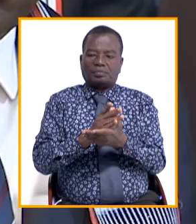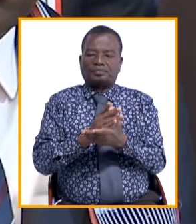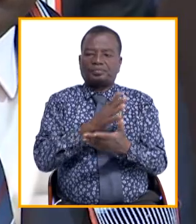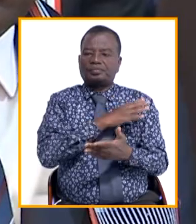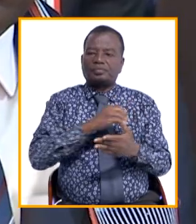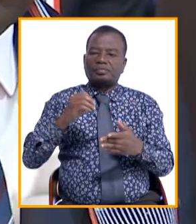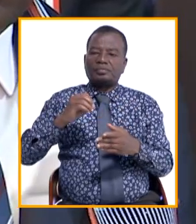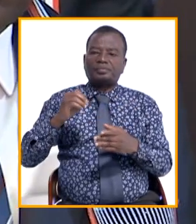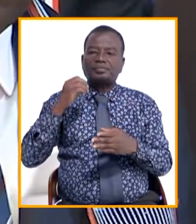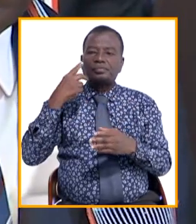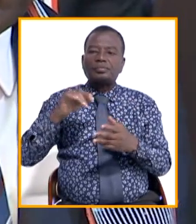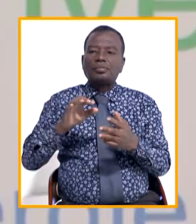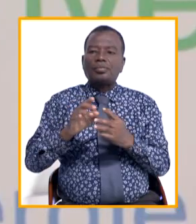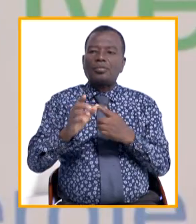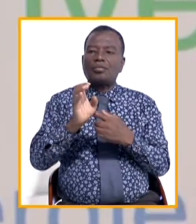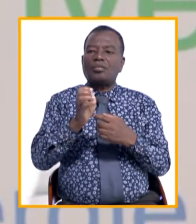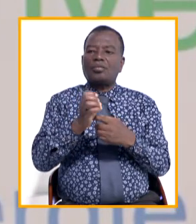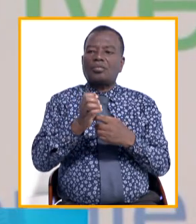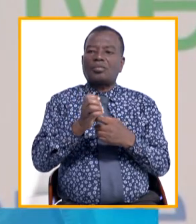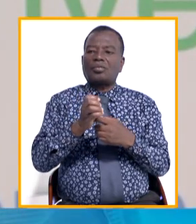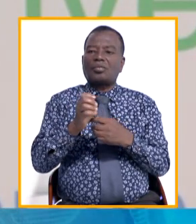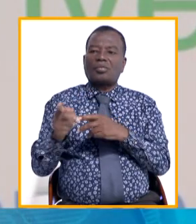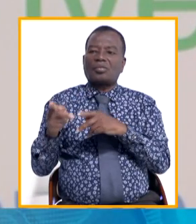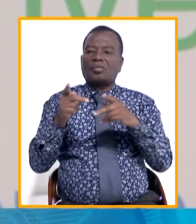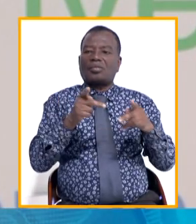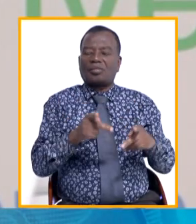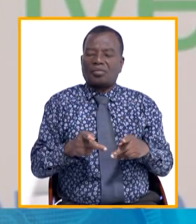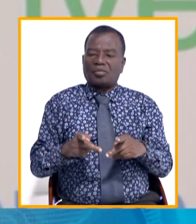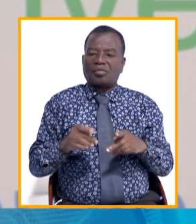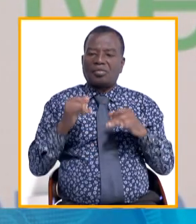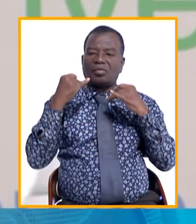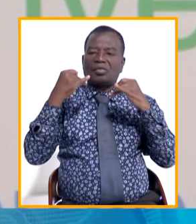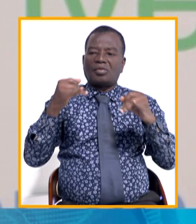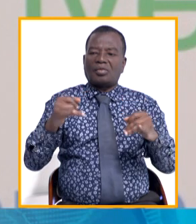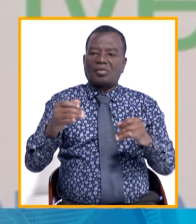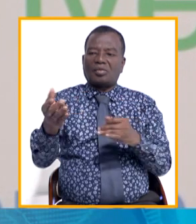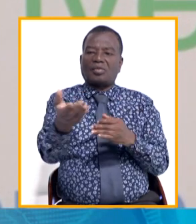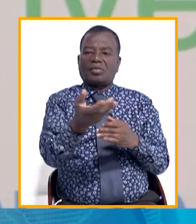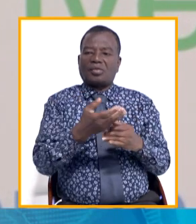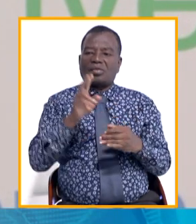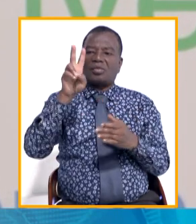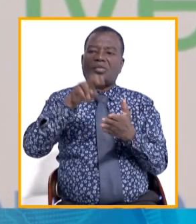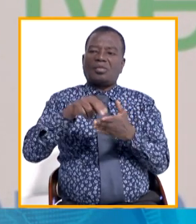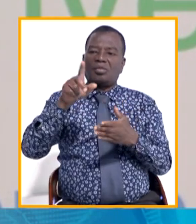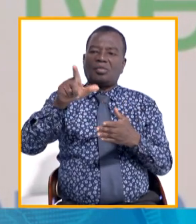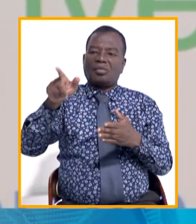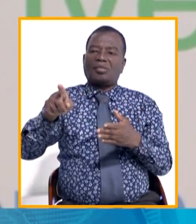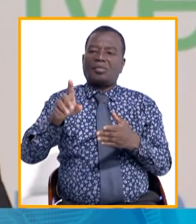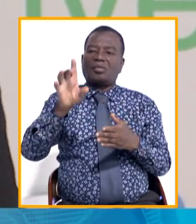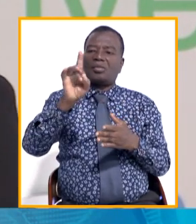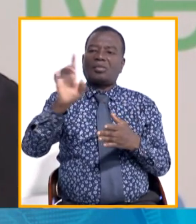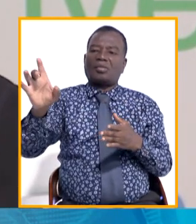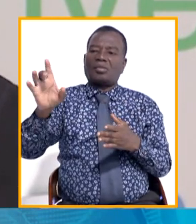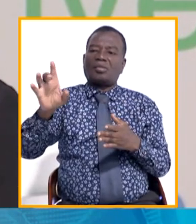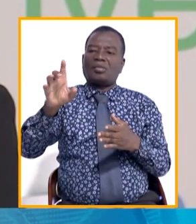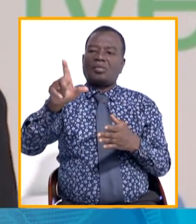dépendance alimentaire vis-à-vis de l'extérieur. Selon les données statistiques collectées en 2021, 828